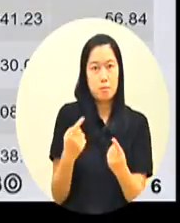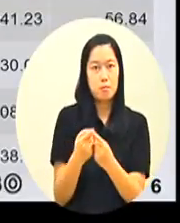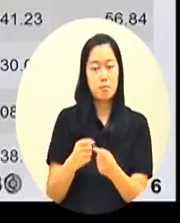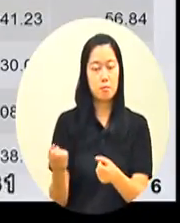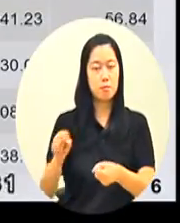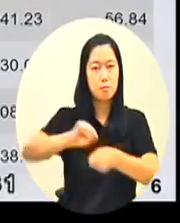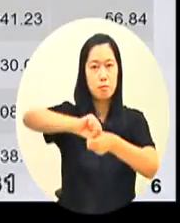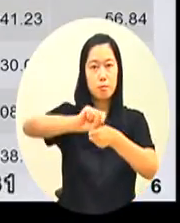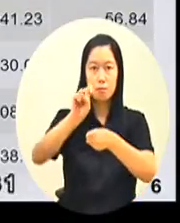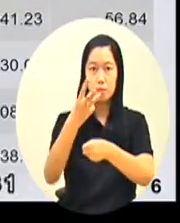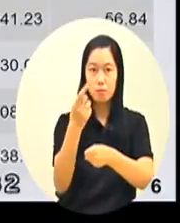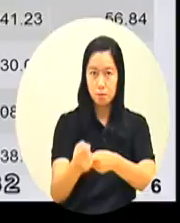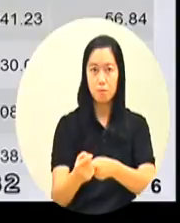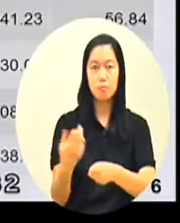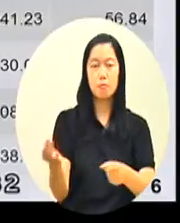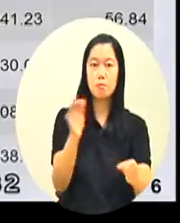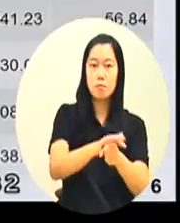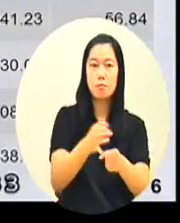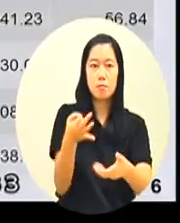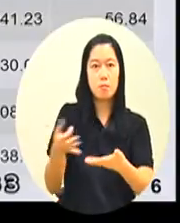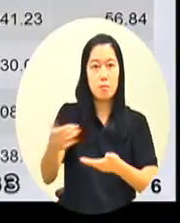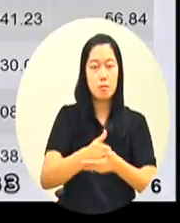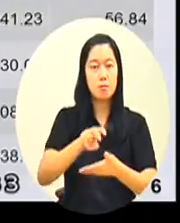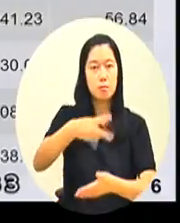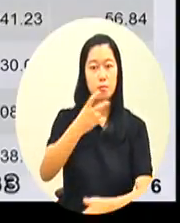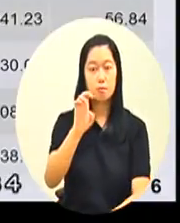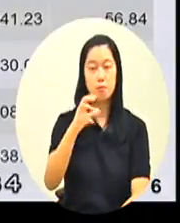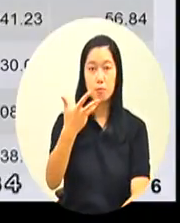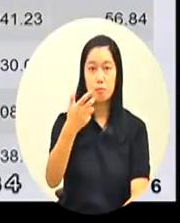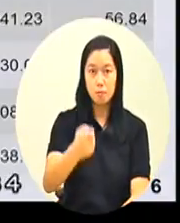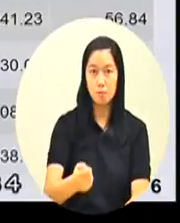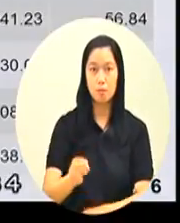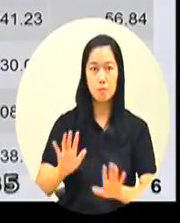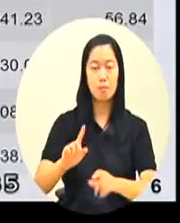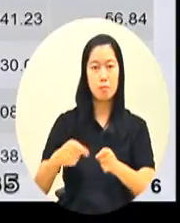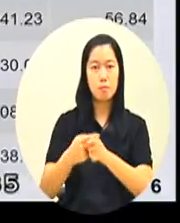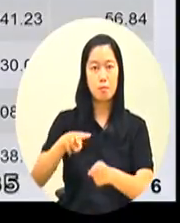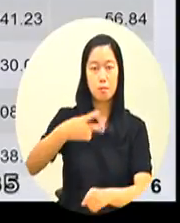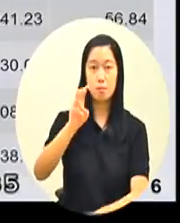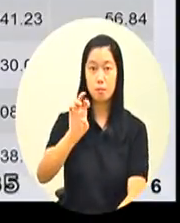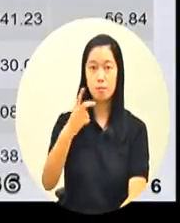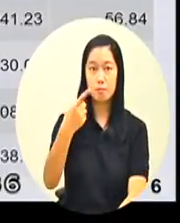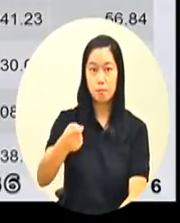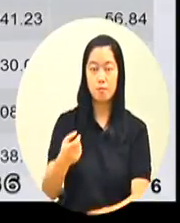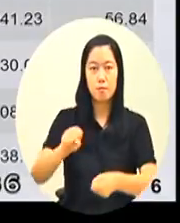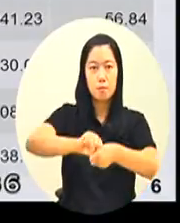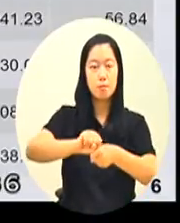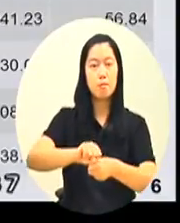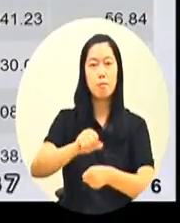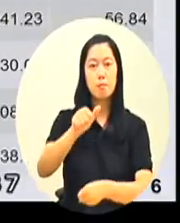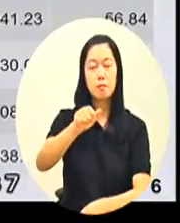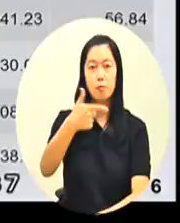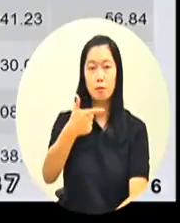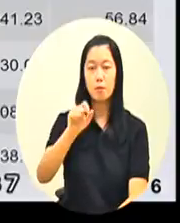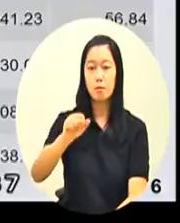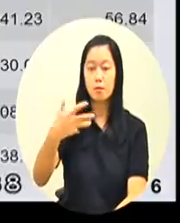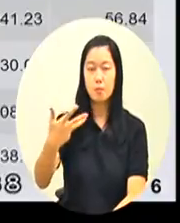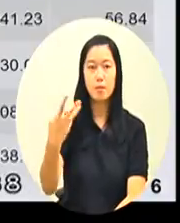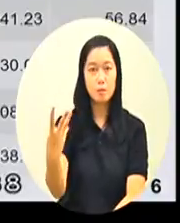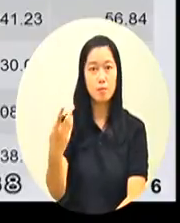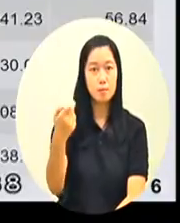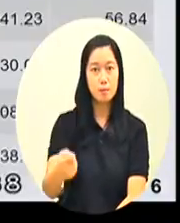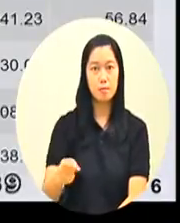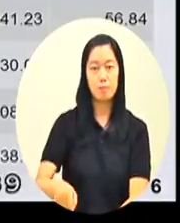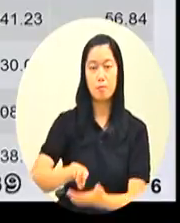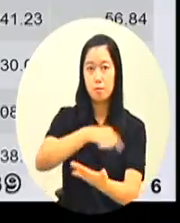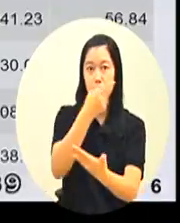多。补助收入298亿，比今年的241亿多了56.84亿。所以整个